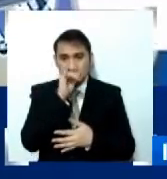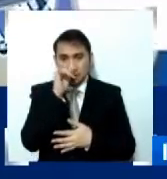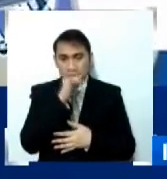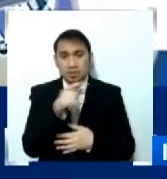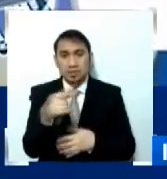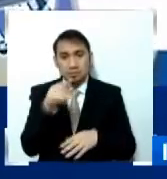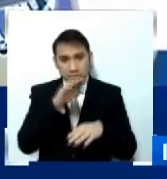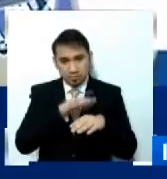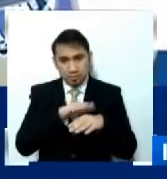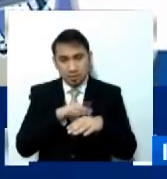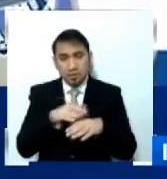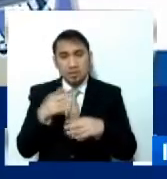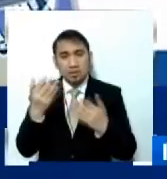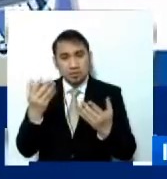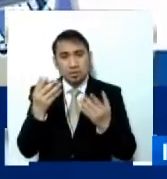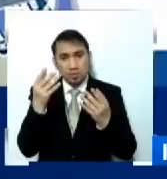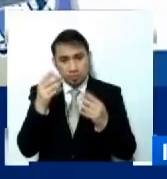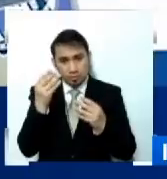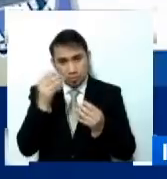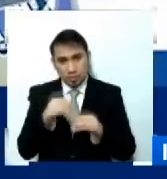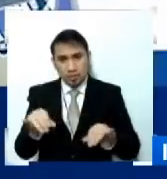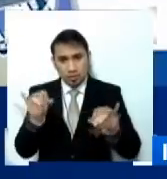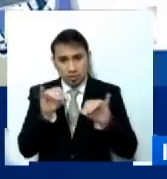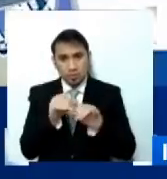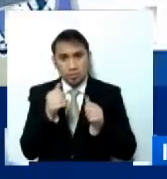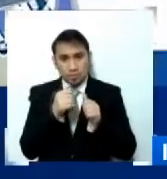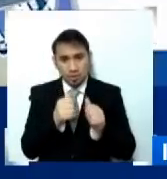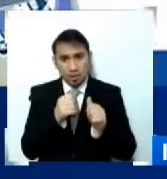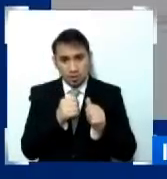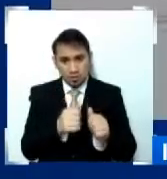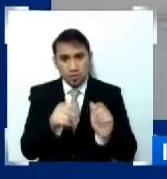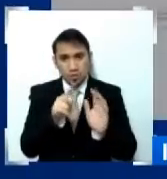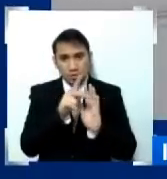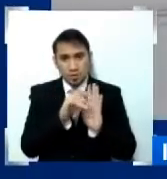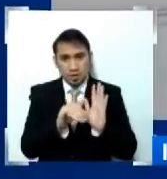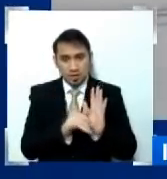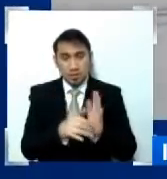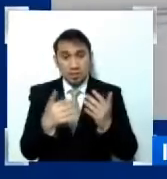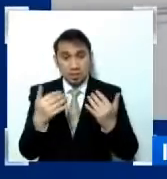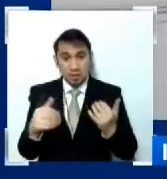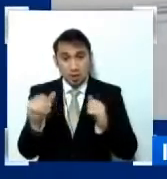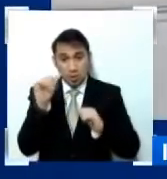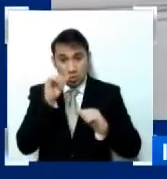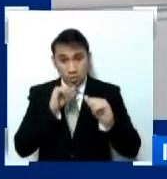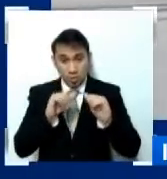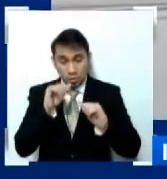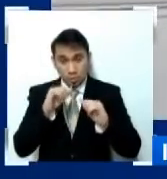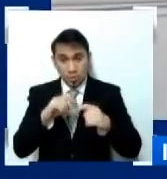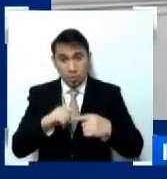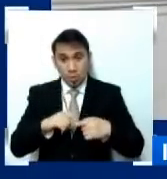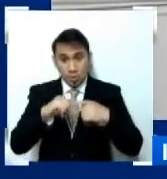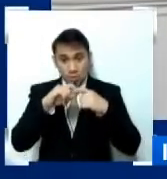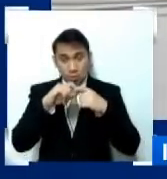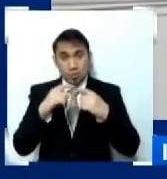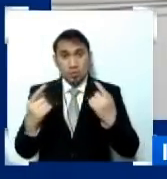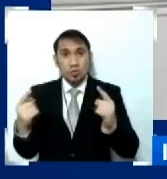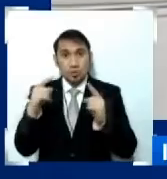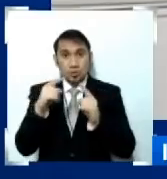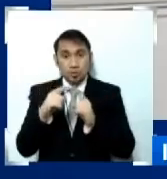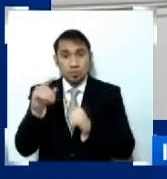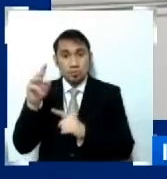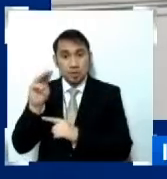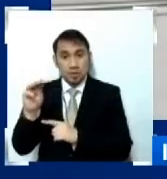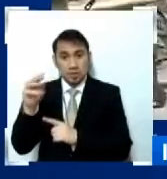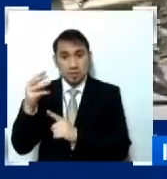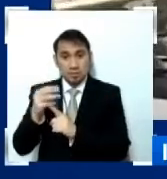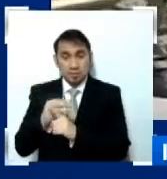protocols. Nagpatupad na rin ng liquor ban simula alas 6 ngayong gabi na tatagal hanggang sa Lunes, May 31. Pinaigting